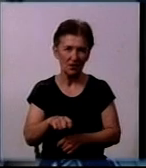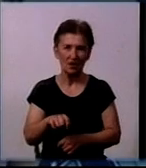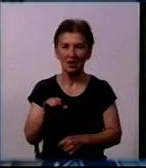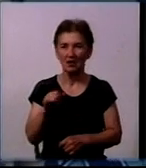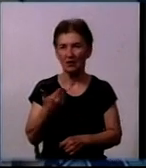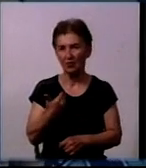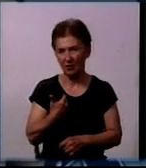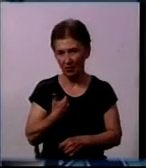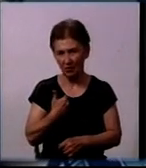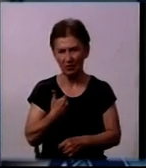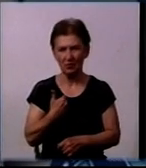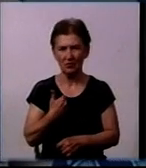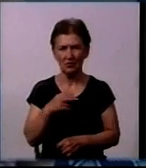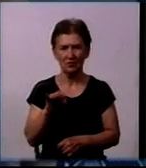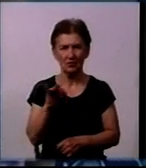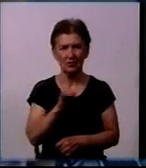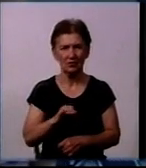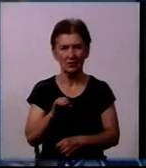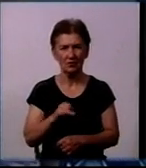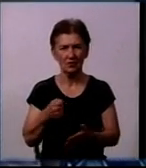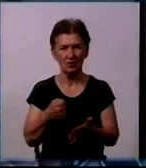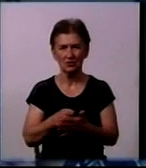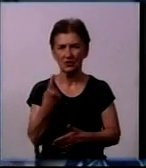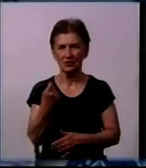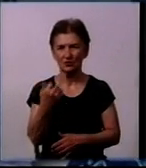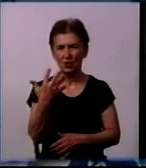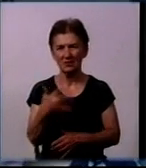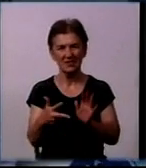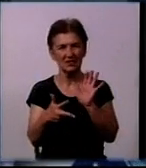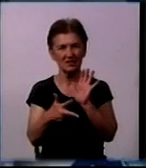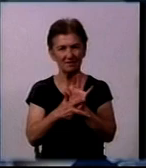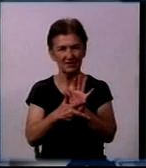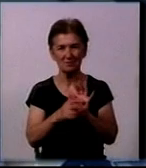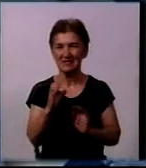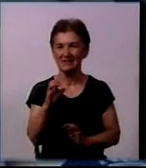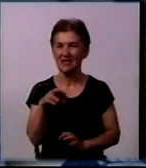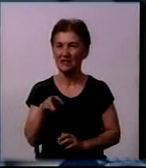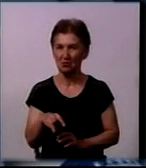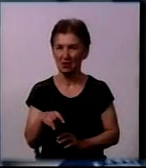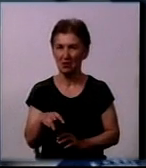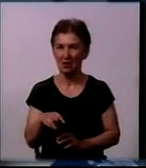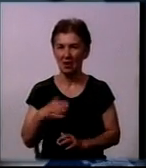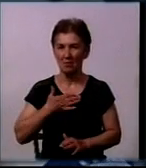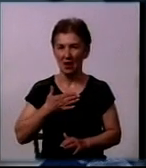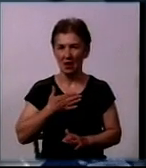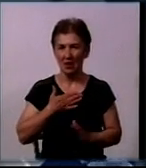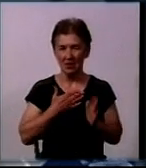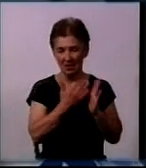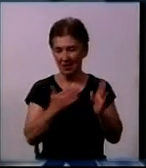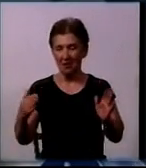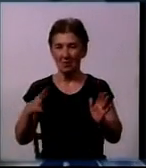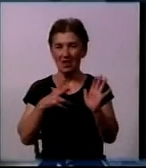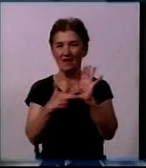Я виходила в категорії бодіфітнес до 158 сантиметрів. В моїй категорії було 8